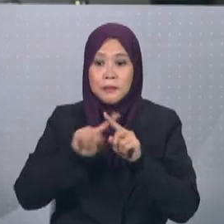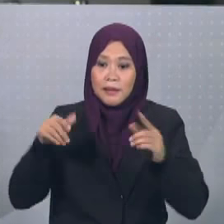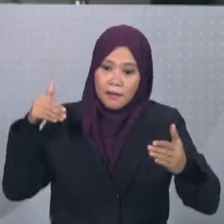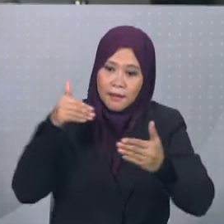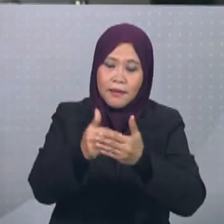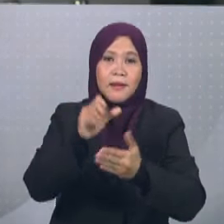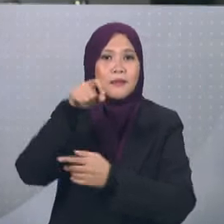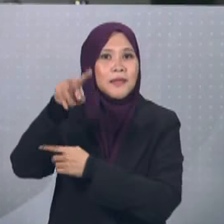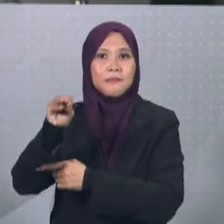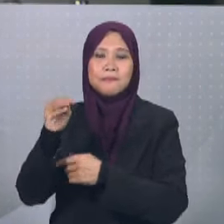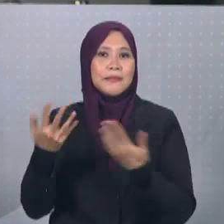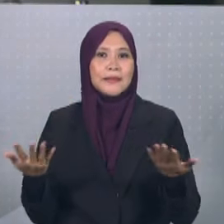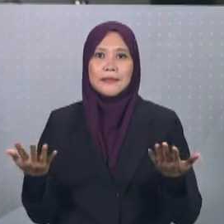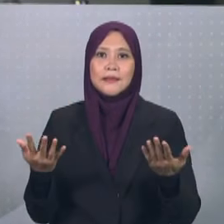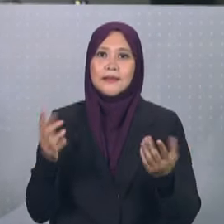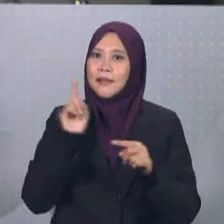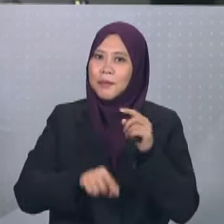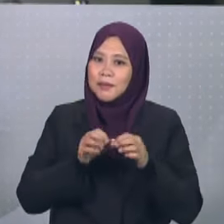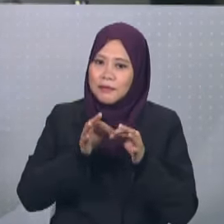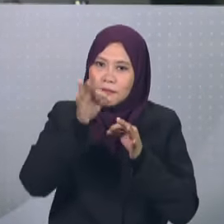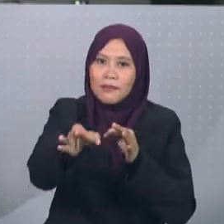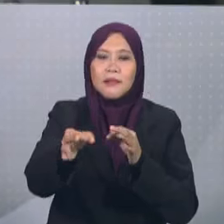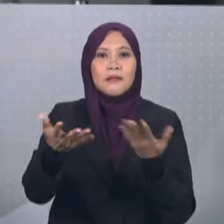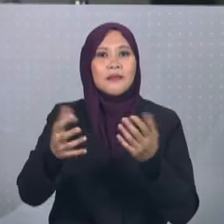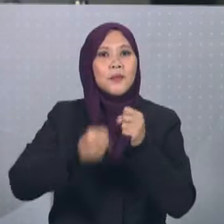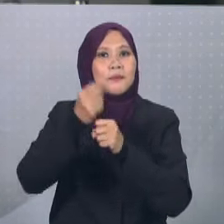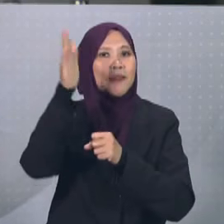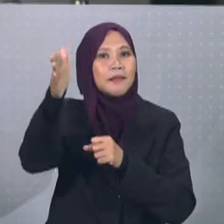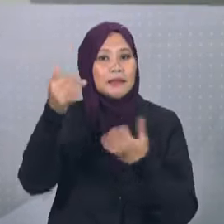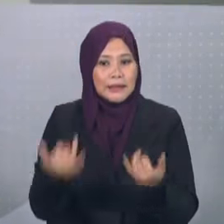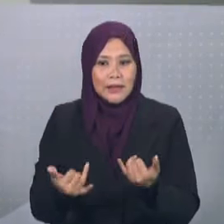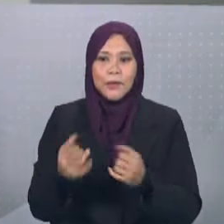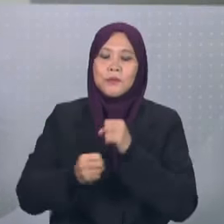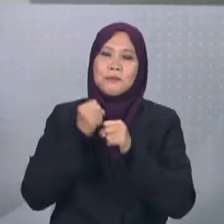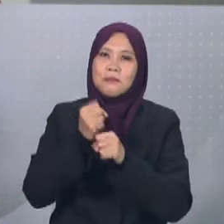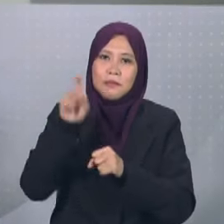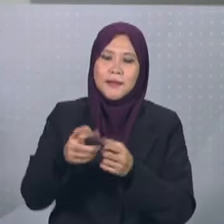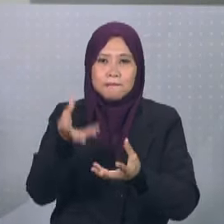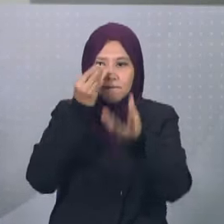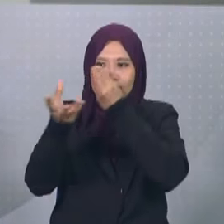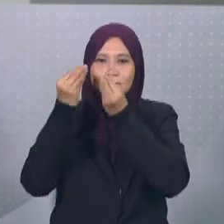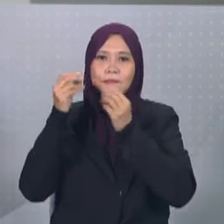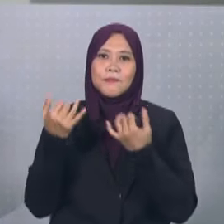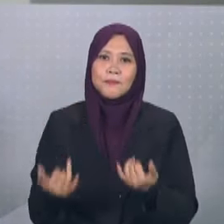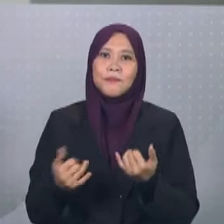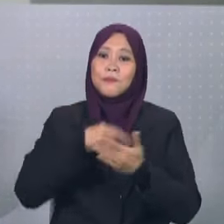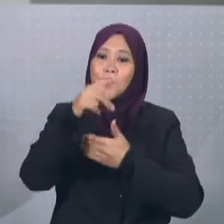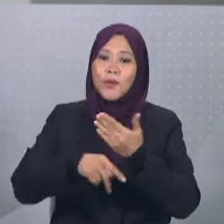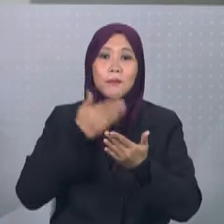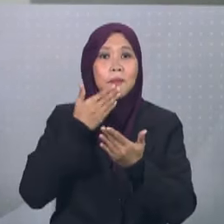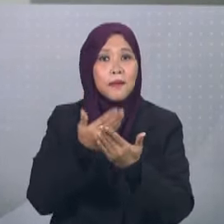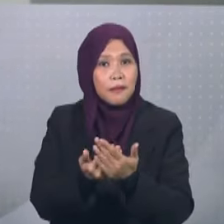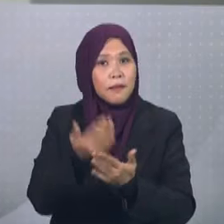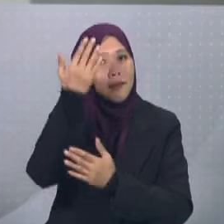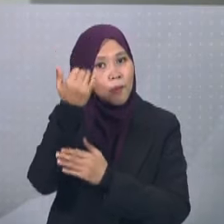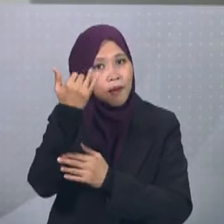awak tak boleh drag kepada tahun depan. Jadi, time ni lah awak nak isi otak awak sepenuhnya. Well, itu adalah satu program yang sangat baik.